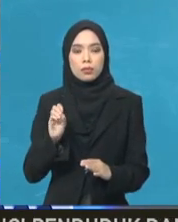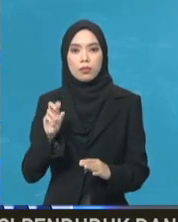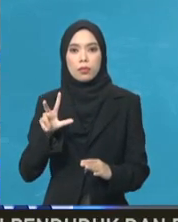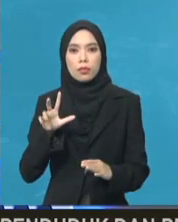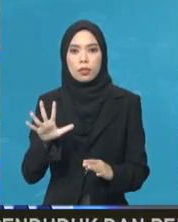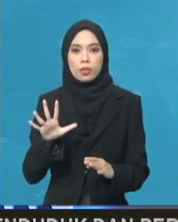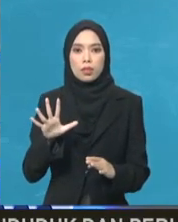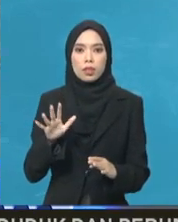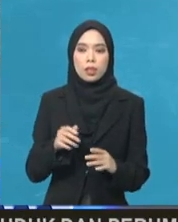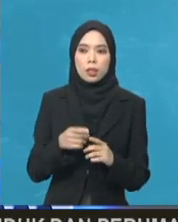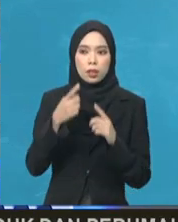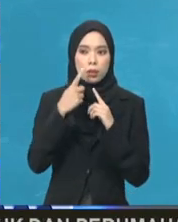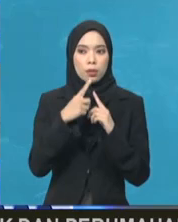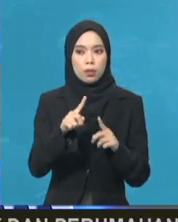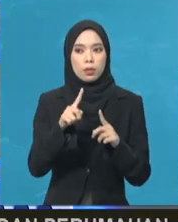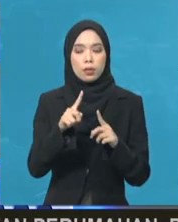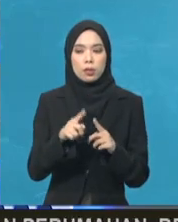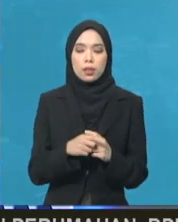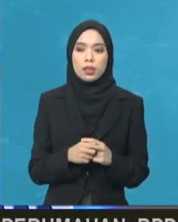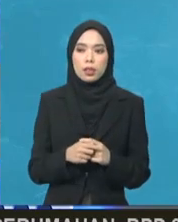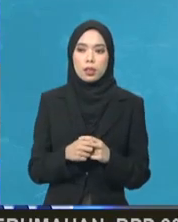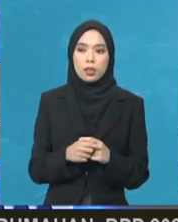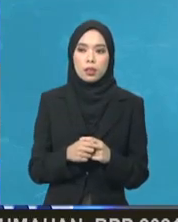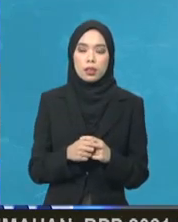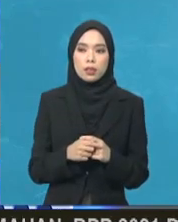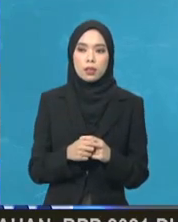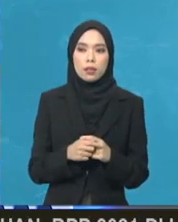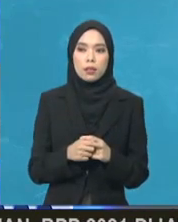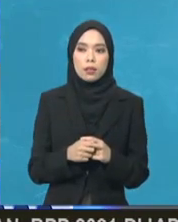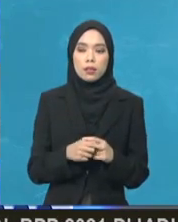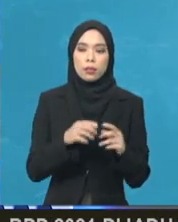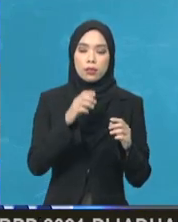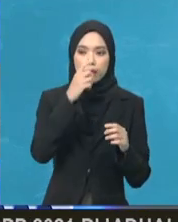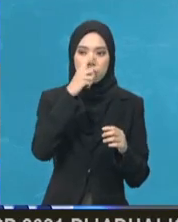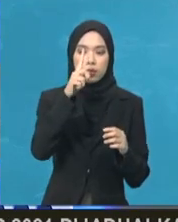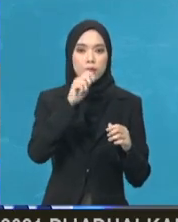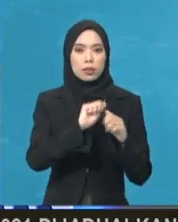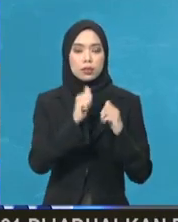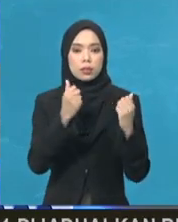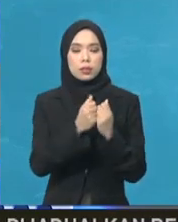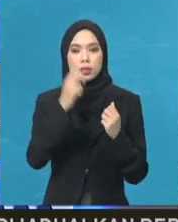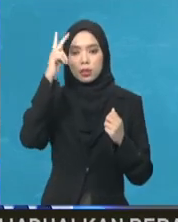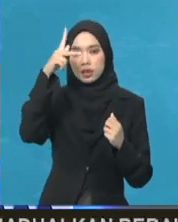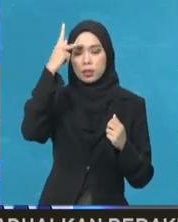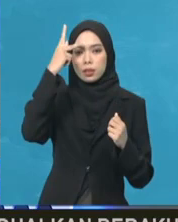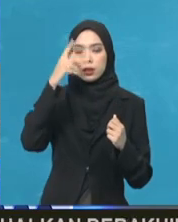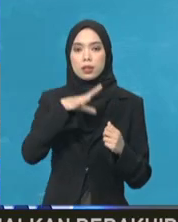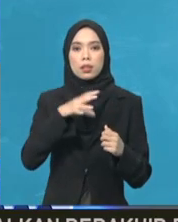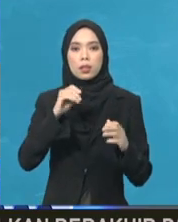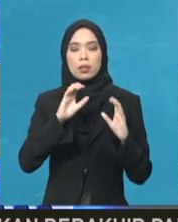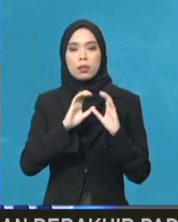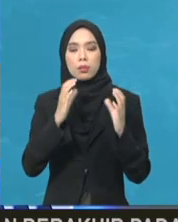mekanisme maklum balas Rasmi secara langsung antara agency kerajaan dan komoditi beliau dalam UC